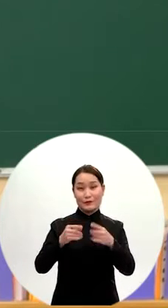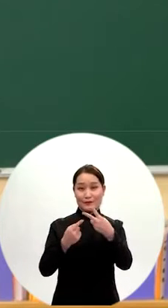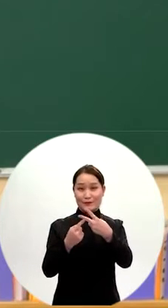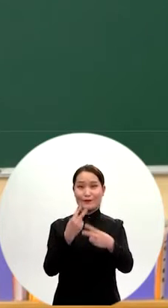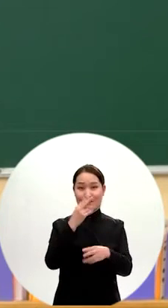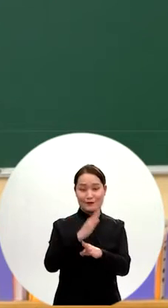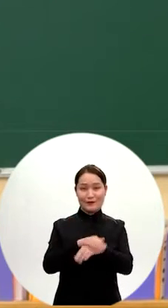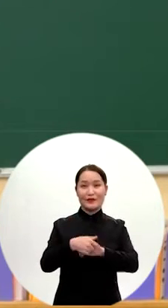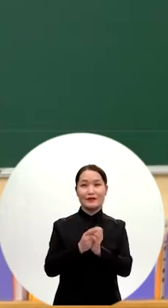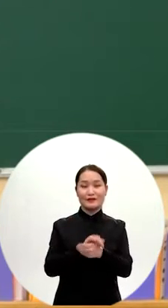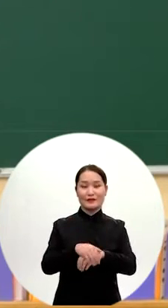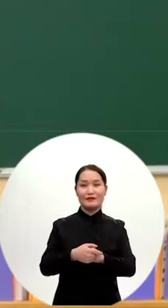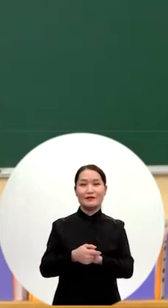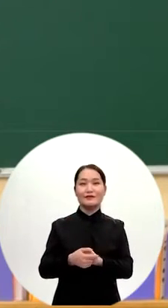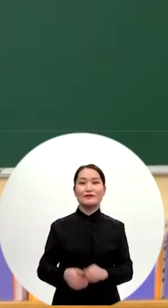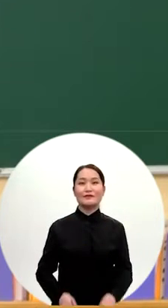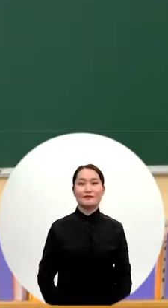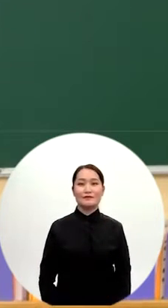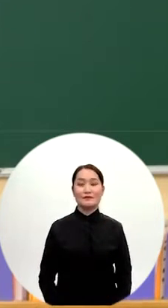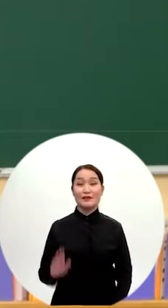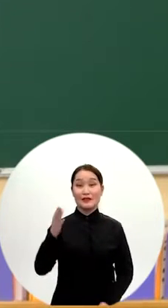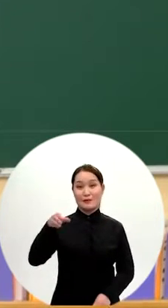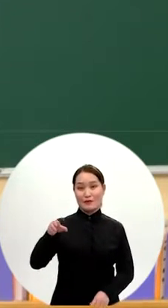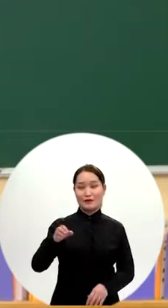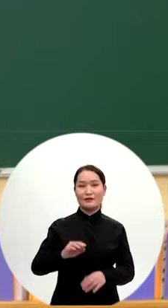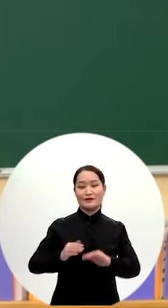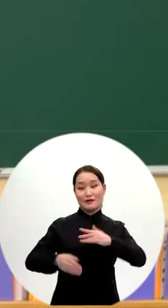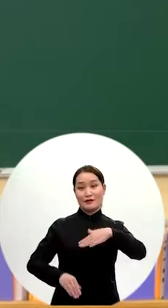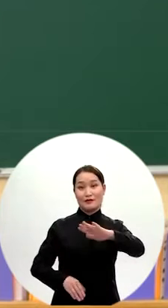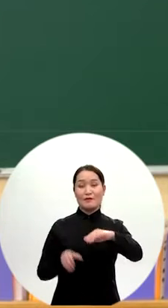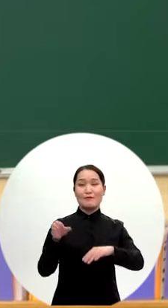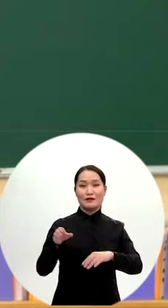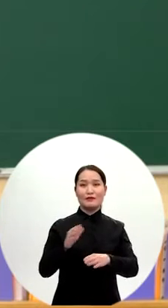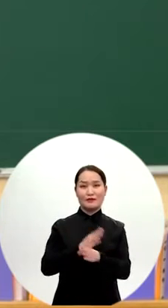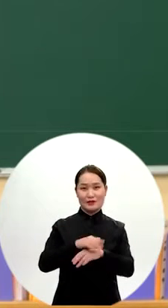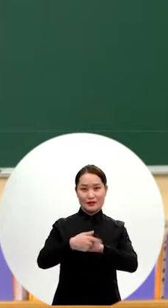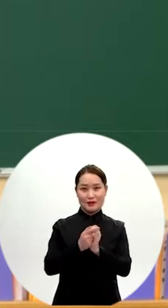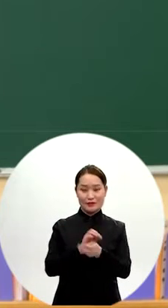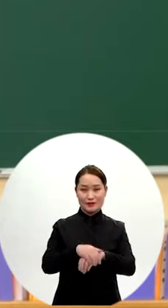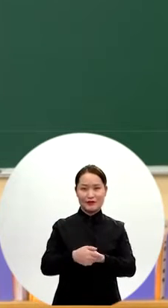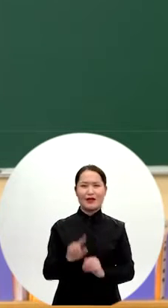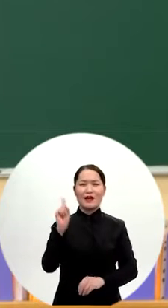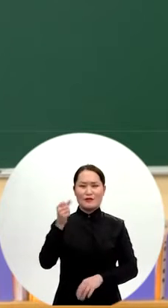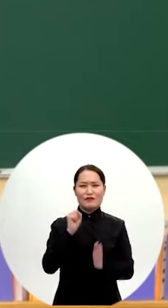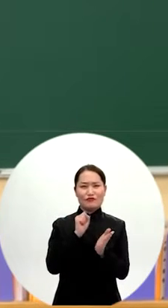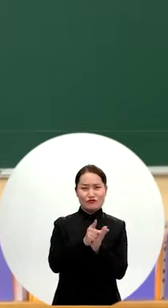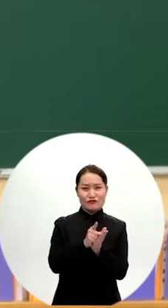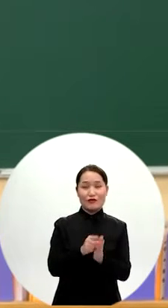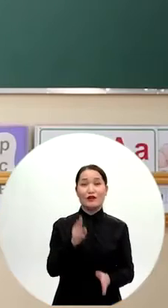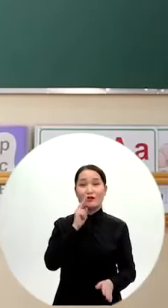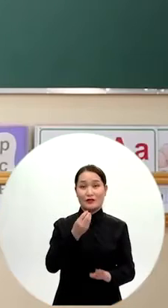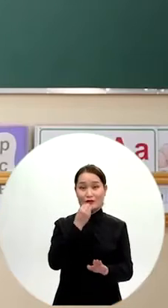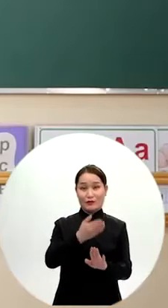компьютер үзсний дараагаар за дээрэс нь хаалга болон шатны бариулнаас барих мөн хамгийн чухал зүйл